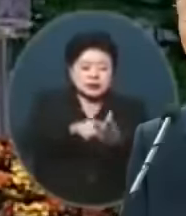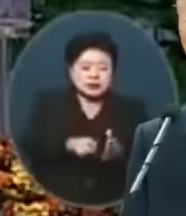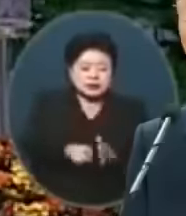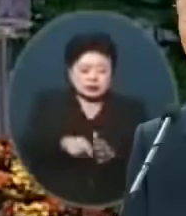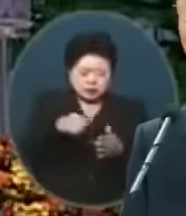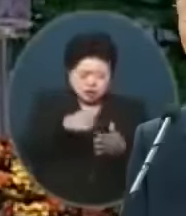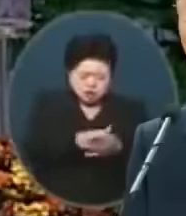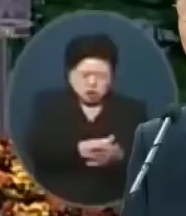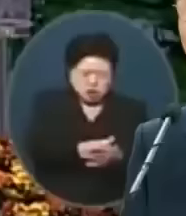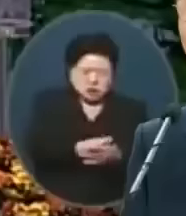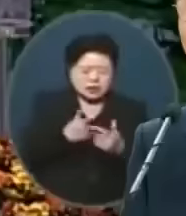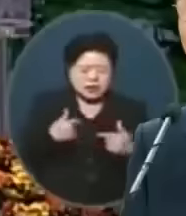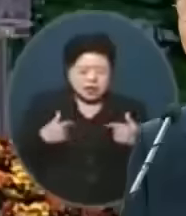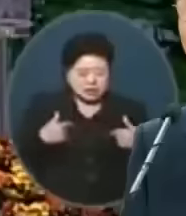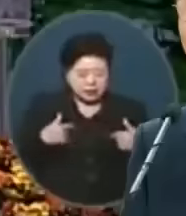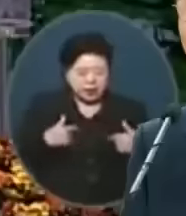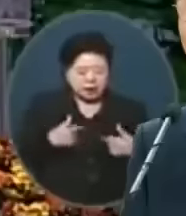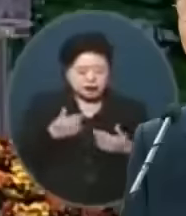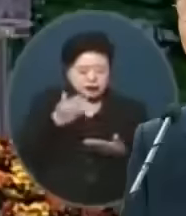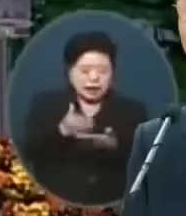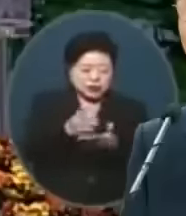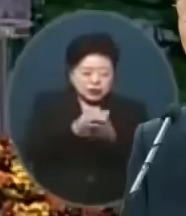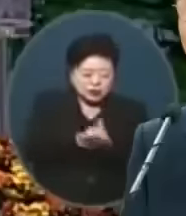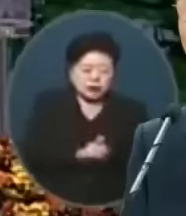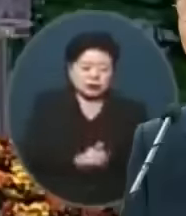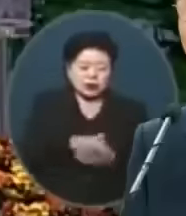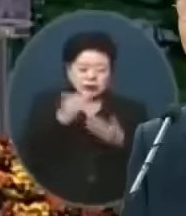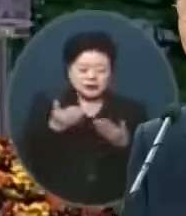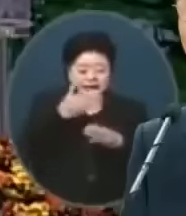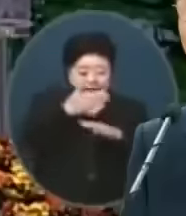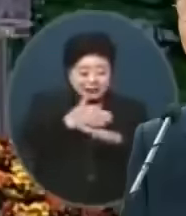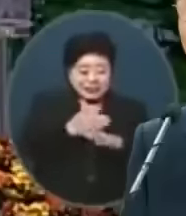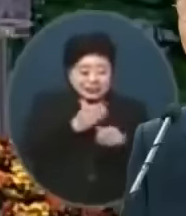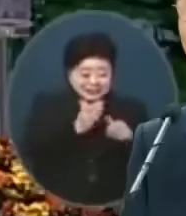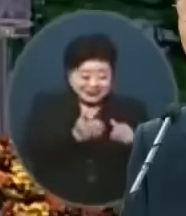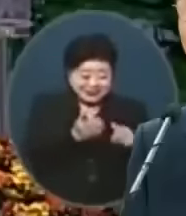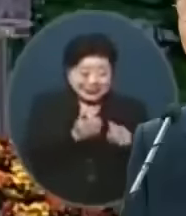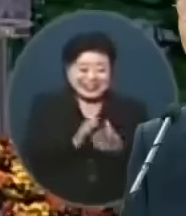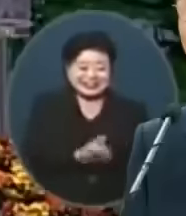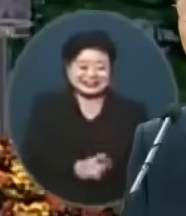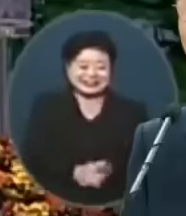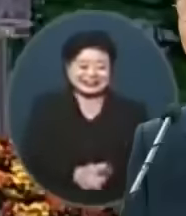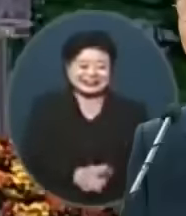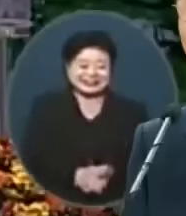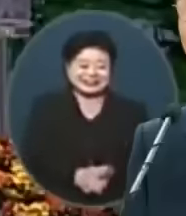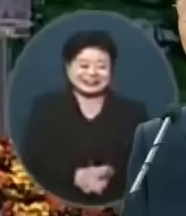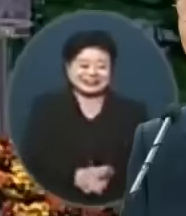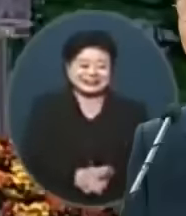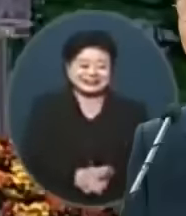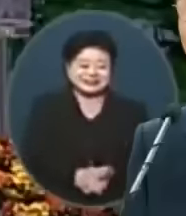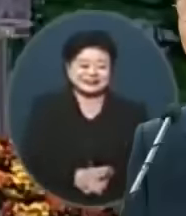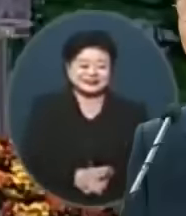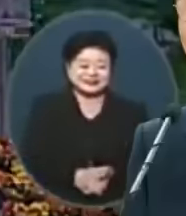결심하고 항상 기뻐하고 쉬지 말고 기도하며 범사에 감사해야 되는 것입니다.